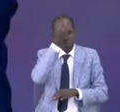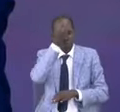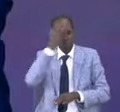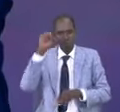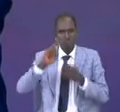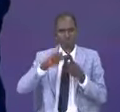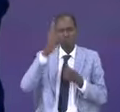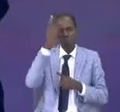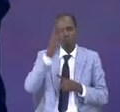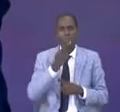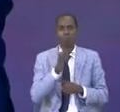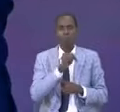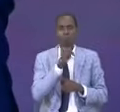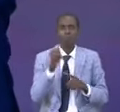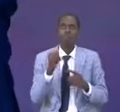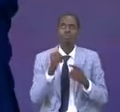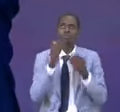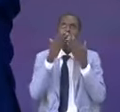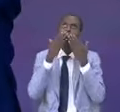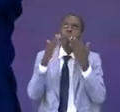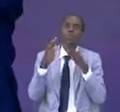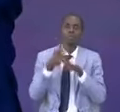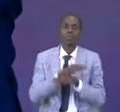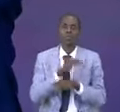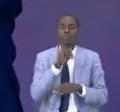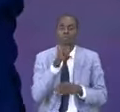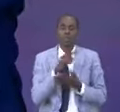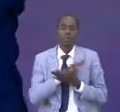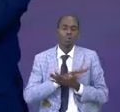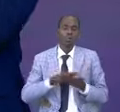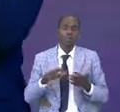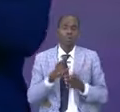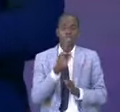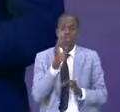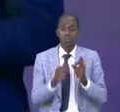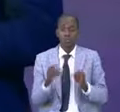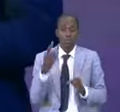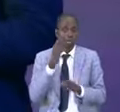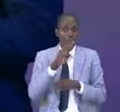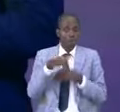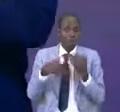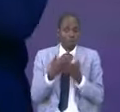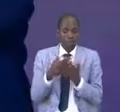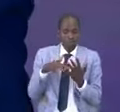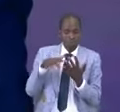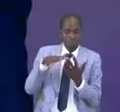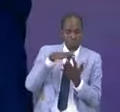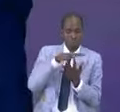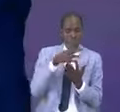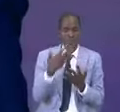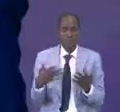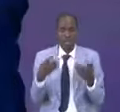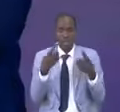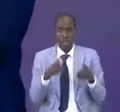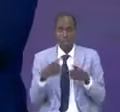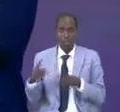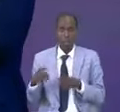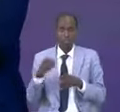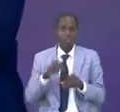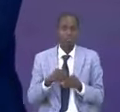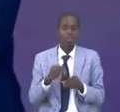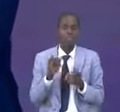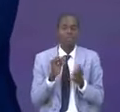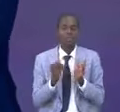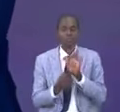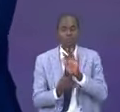religieux quand ouais toutes ces choses se manifestaient dans ces derniers jours ce sont des signes qui vous montrent que nous vivons